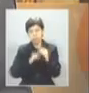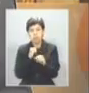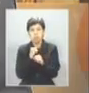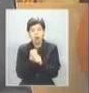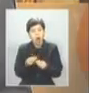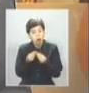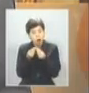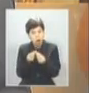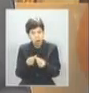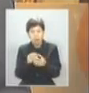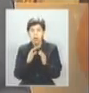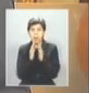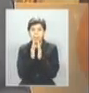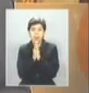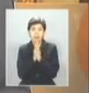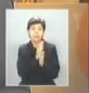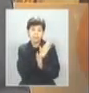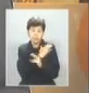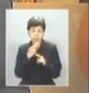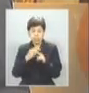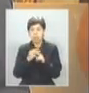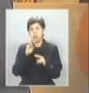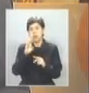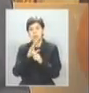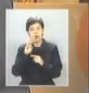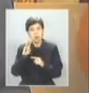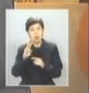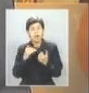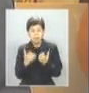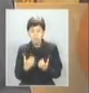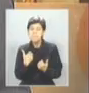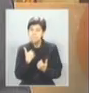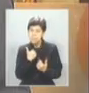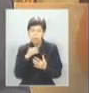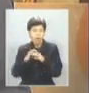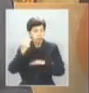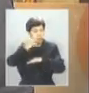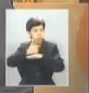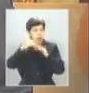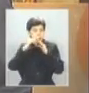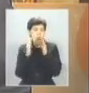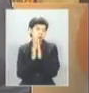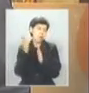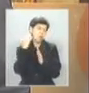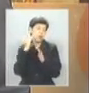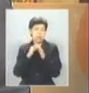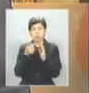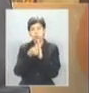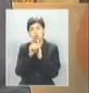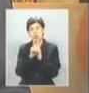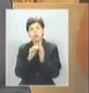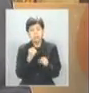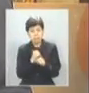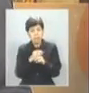รีระสังขารพระธรรมวิสุทธิมงคลหรือหลวงตามหาบัวญาณสัมปันโนอดีตเจ้าอาวาสวัดป่าบ้านตาดจังหวัดอุดรธานี